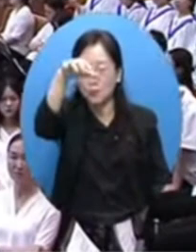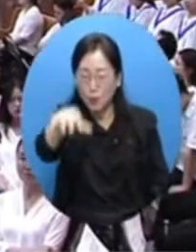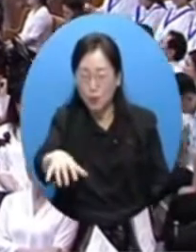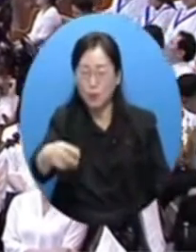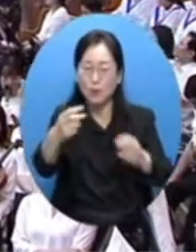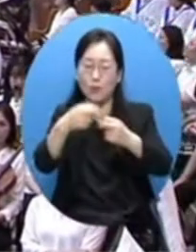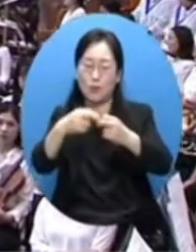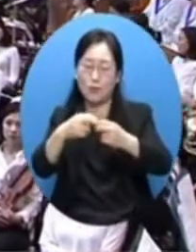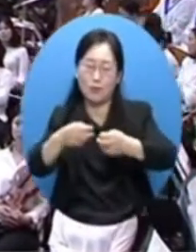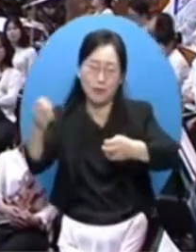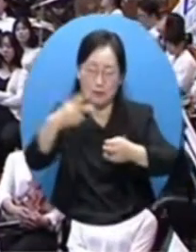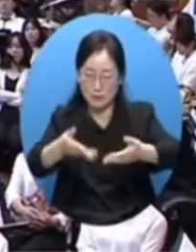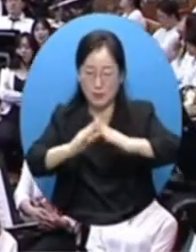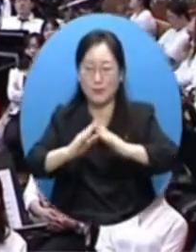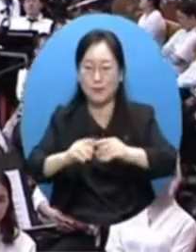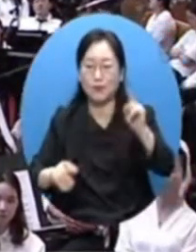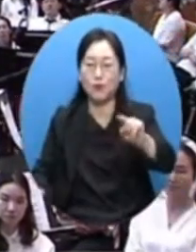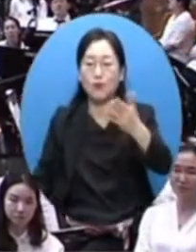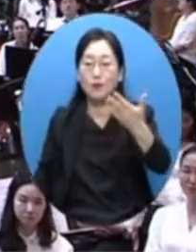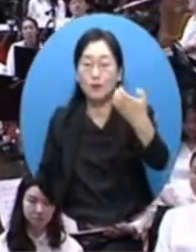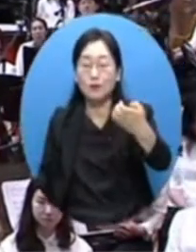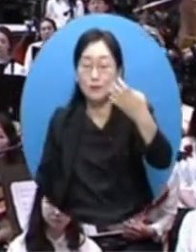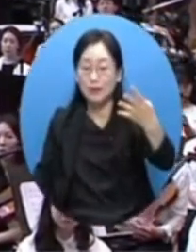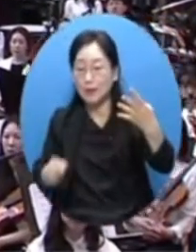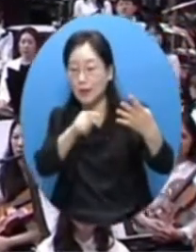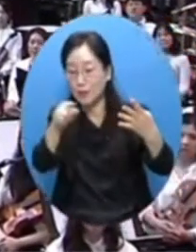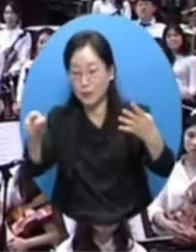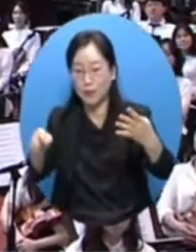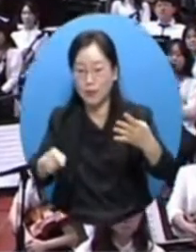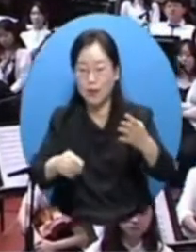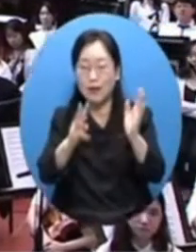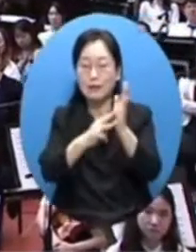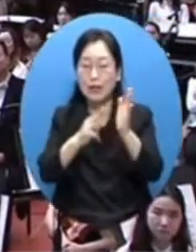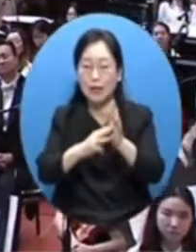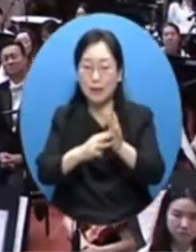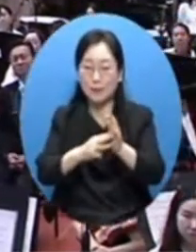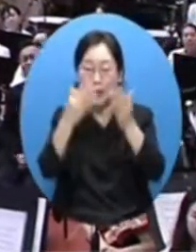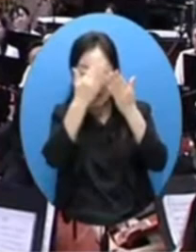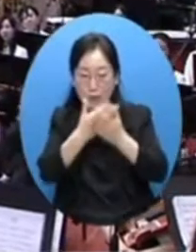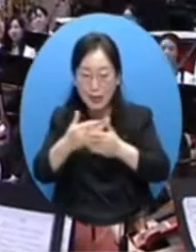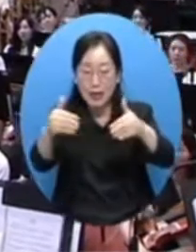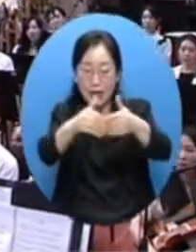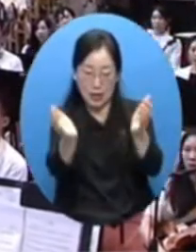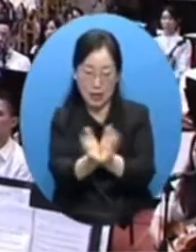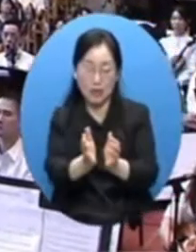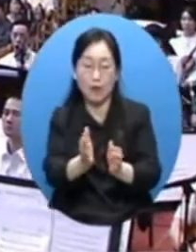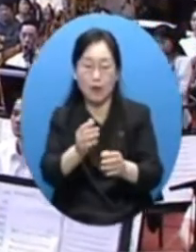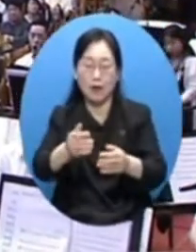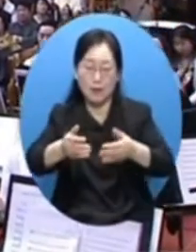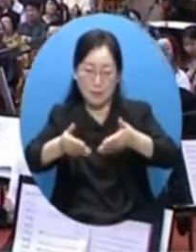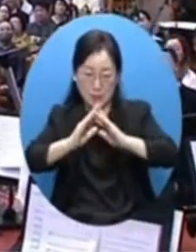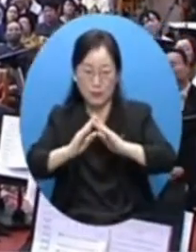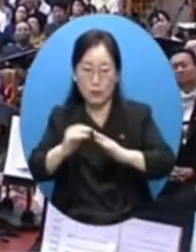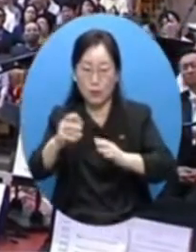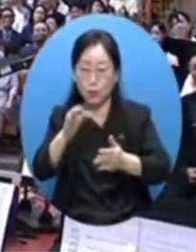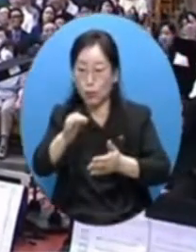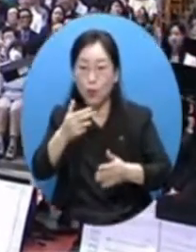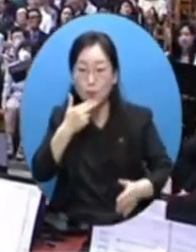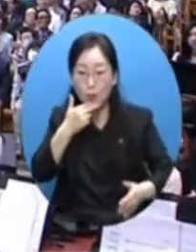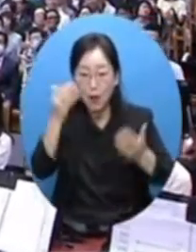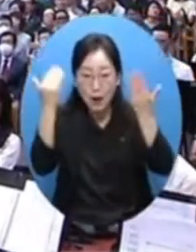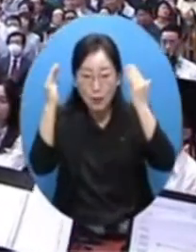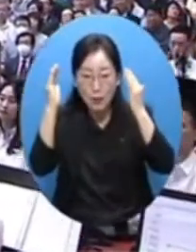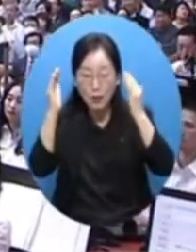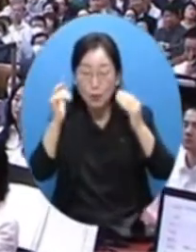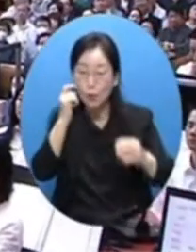세웁니다. 1994년부터 관악 장학회를 설립해서 돈이 없는 아이들에게, 돈이 없어 학업을 이어가지